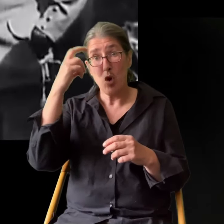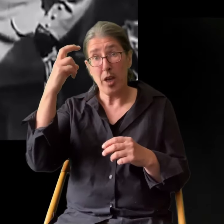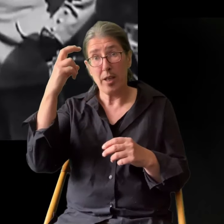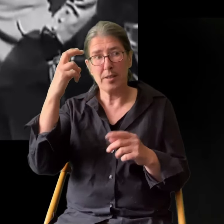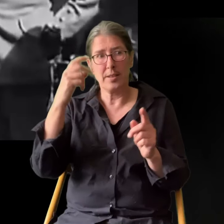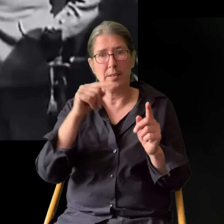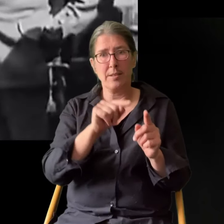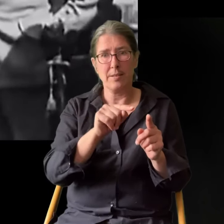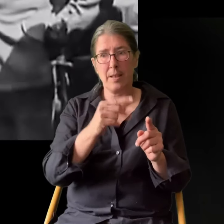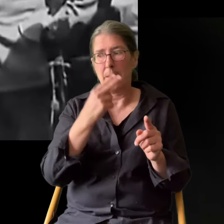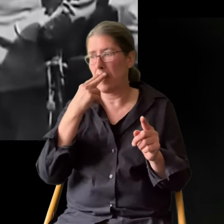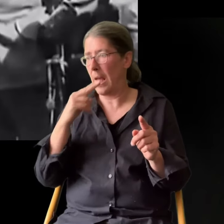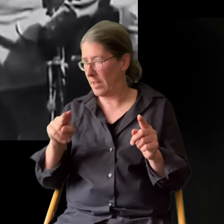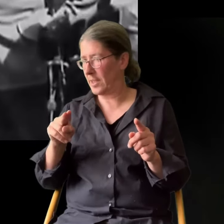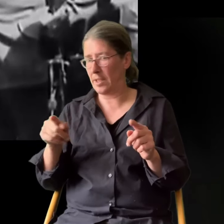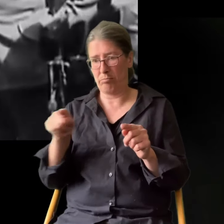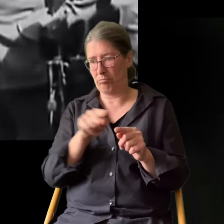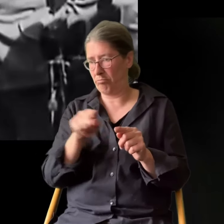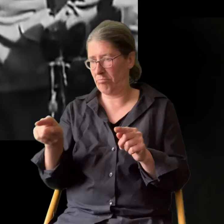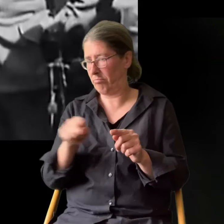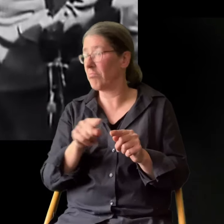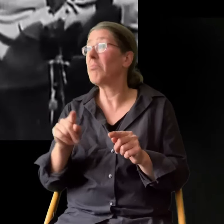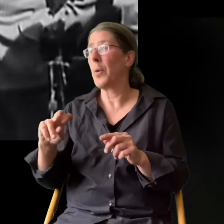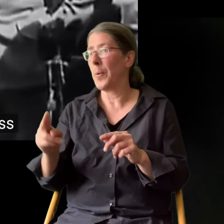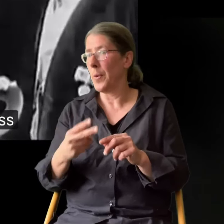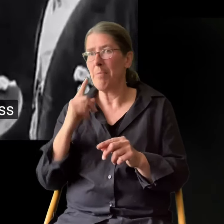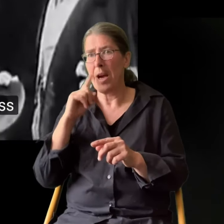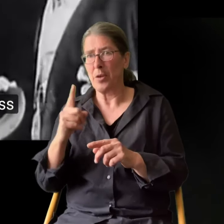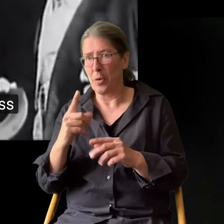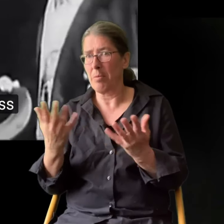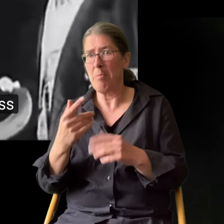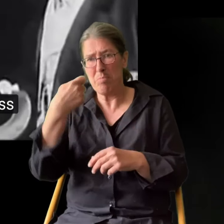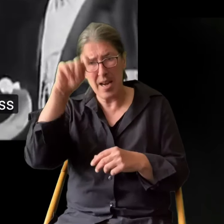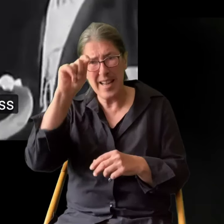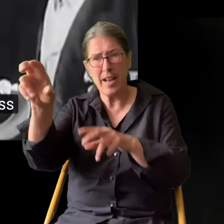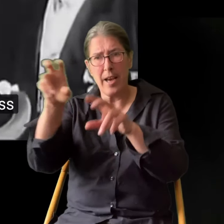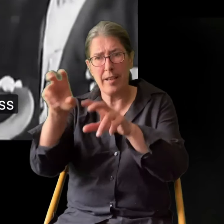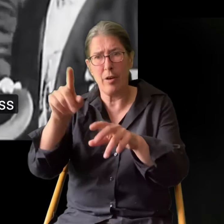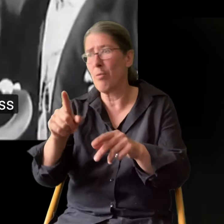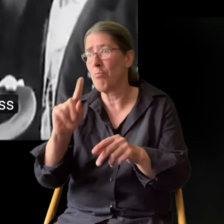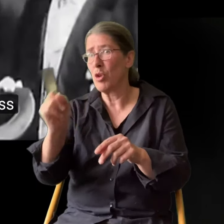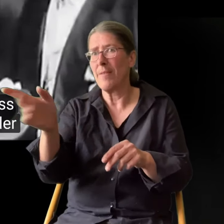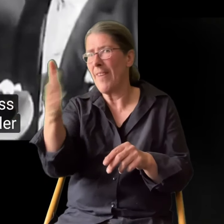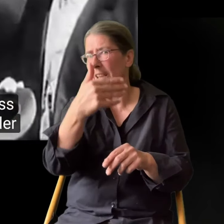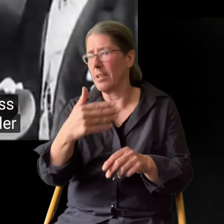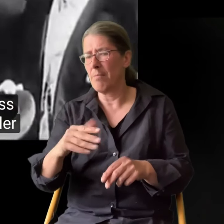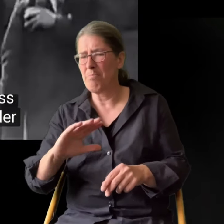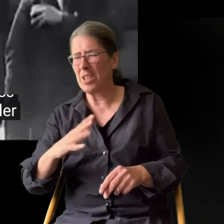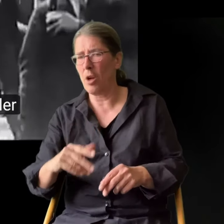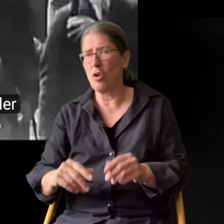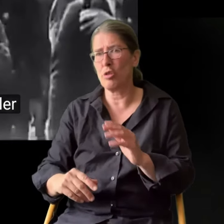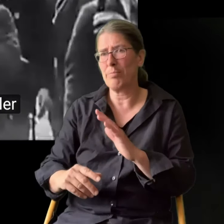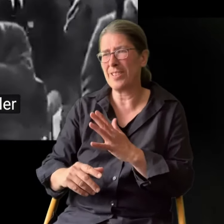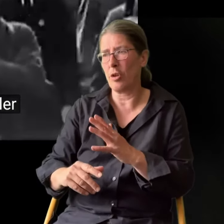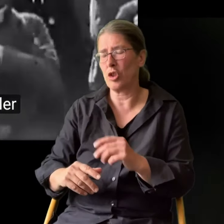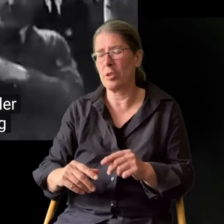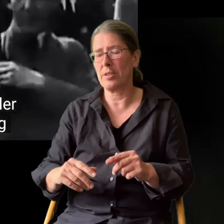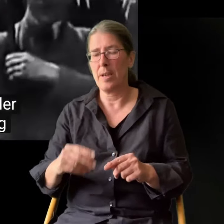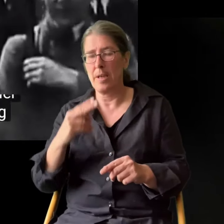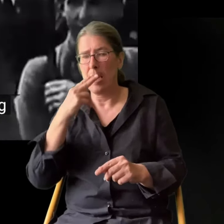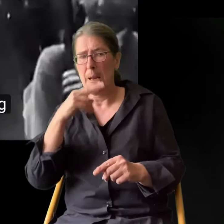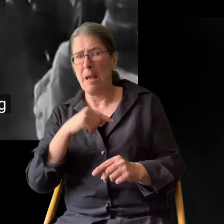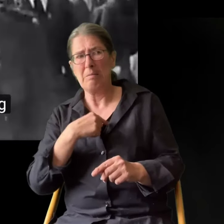Monarchisten und Nazis sind sich in einem einig. Die Berliner Regierung muss weg. Doch man misstraut einander. Hitler fürchtet, dass die